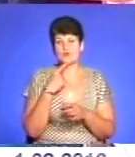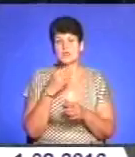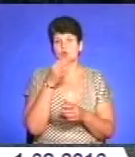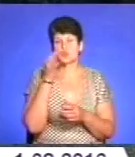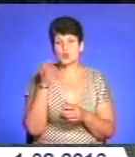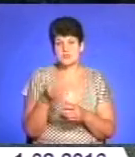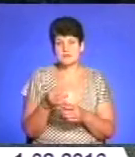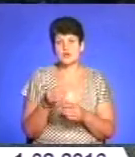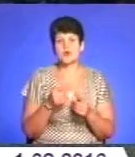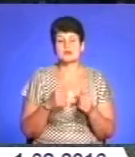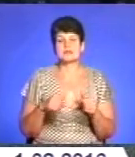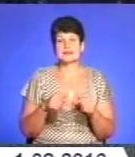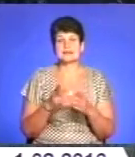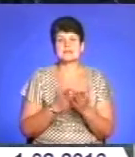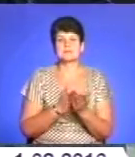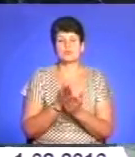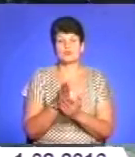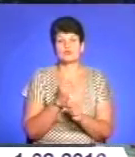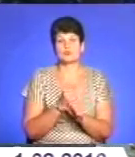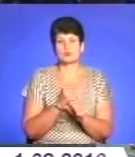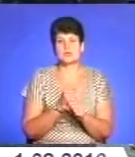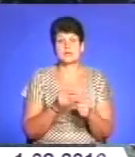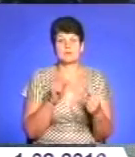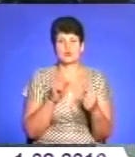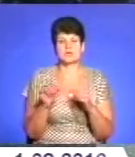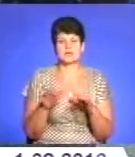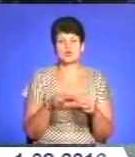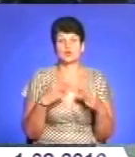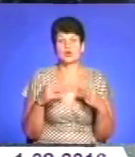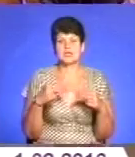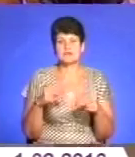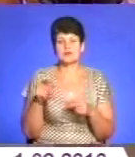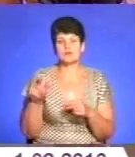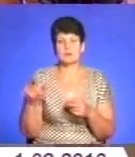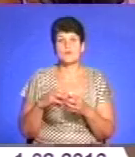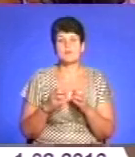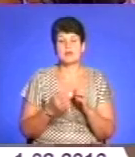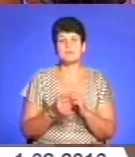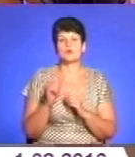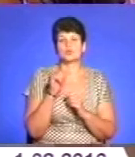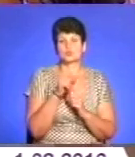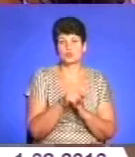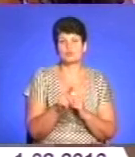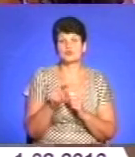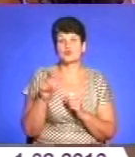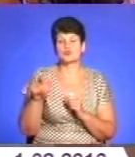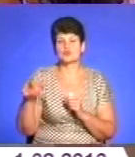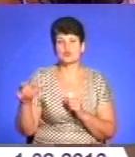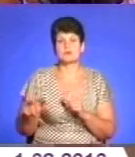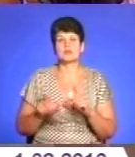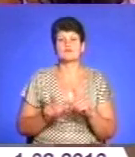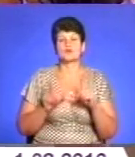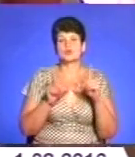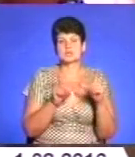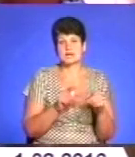організацій, котрі спрямовують роботу на протидію торгівлі людьми, проблема зазвичай у тому, що особи, які вирушають